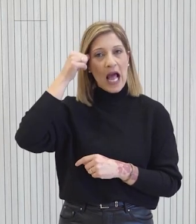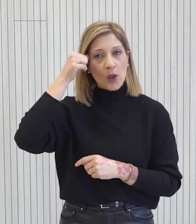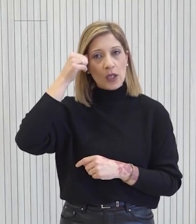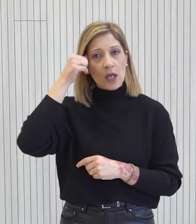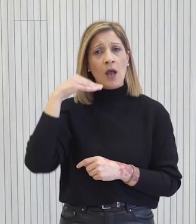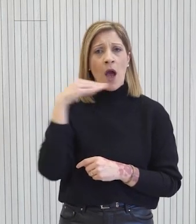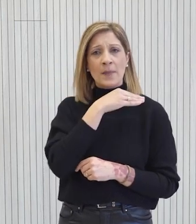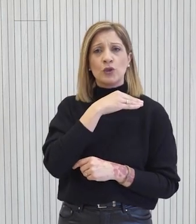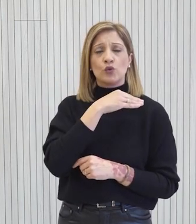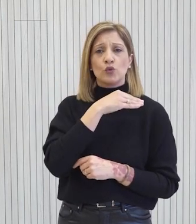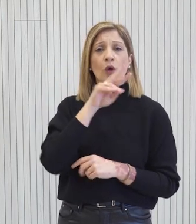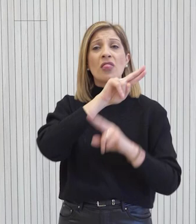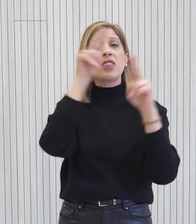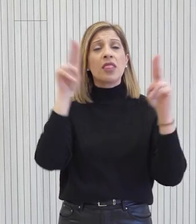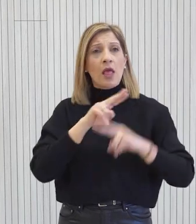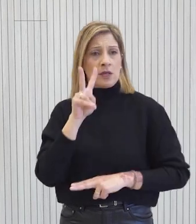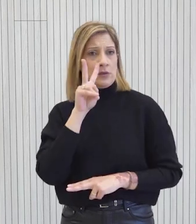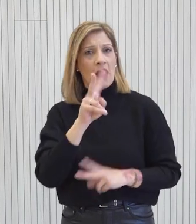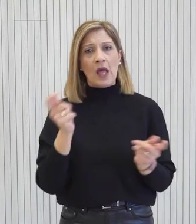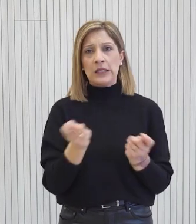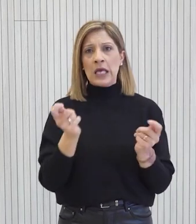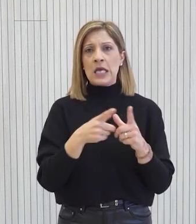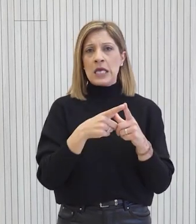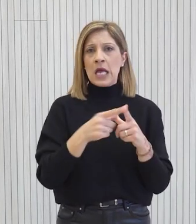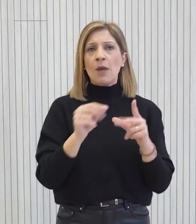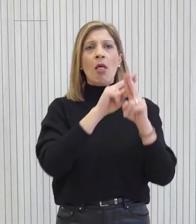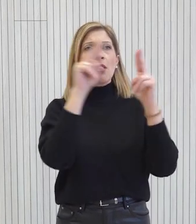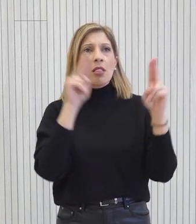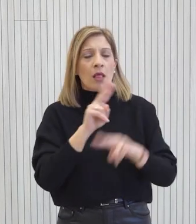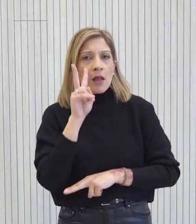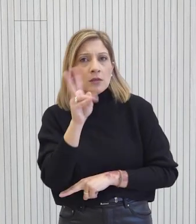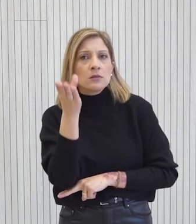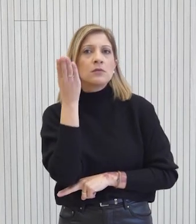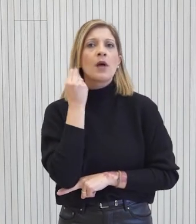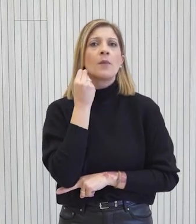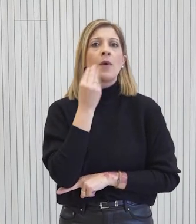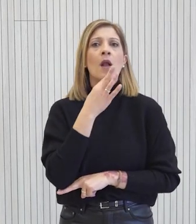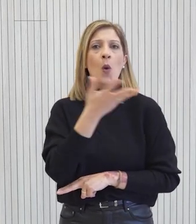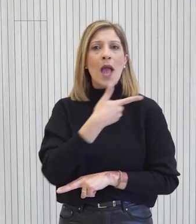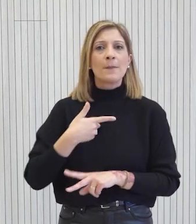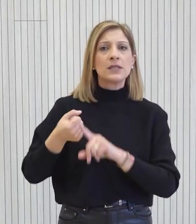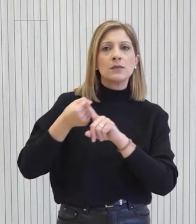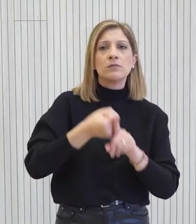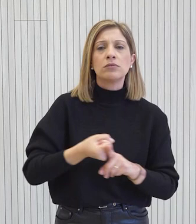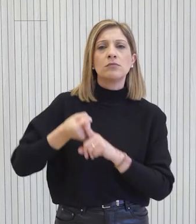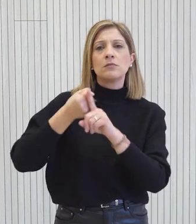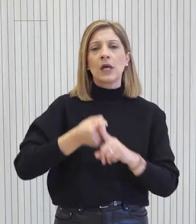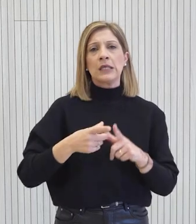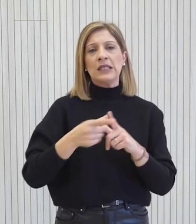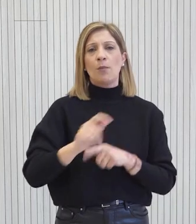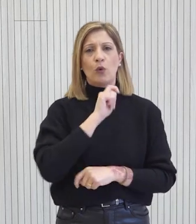αντίδραση, η πρωτοφανής αντίδραση της διεθνούς κοινότητας, λόγω και των διπλωματικών διαβημάτων που έχει κάνει η Κυπριακή